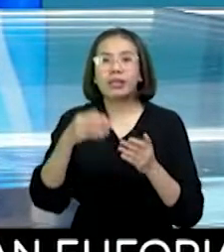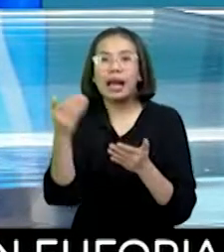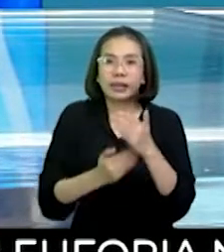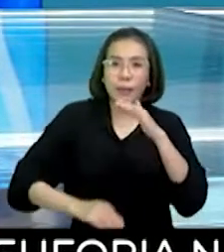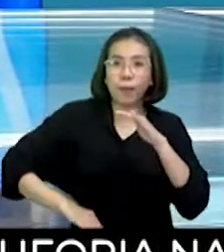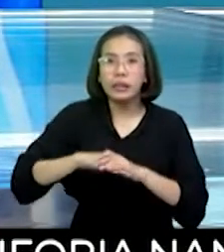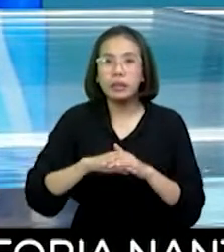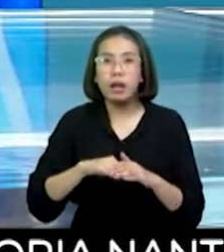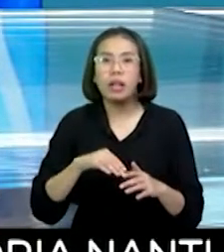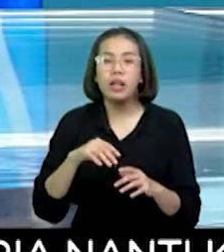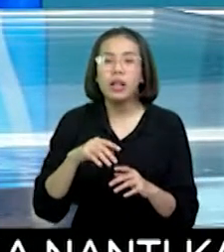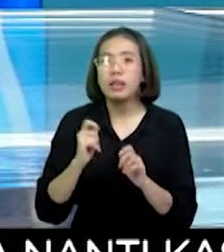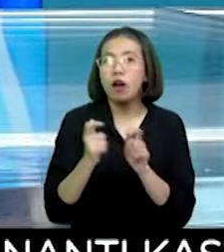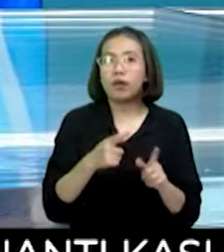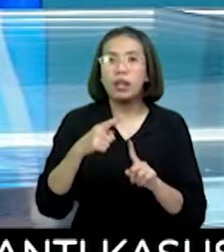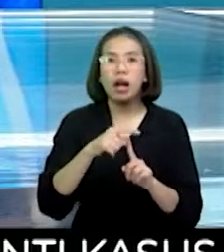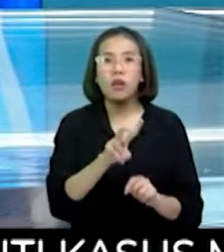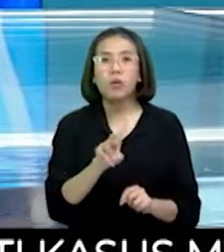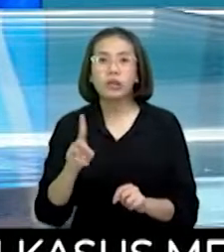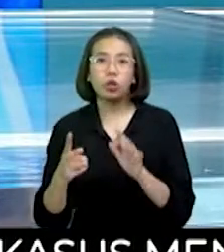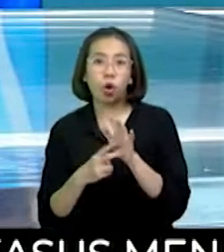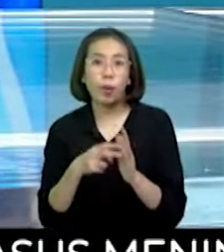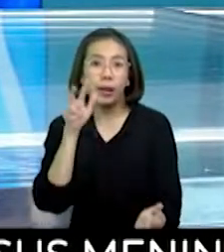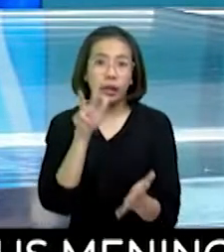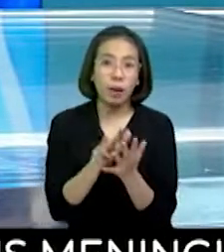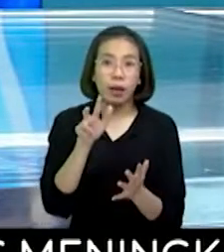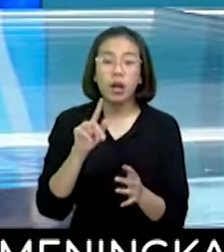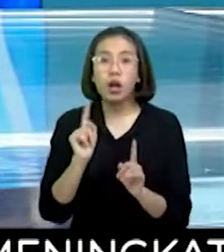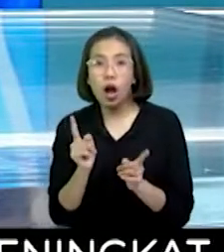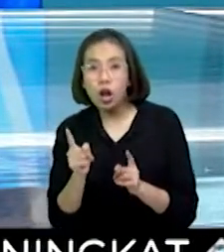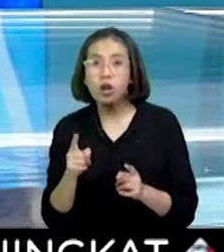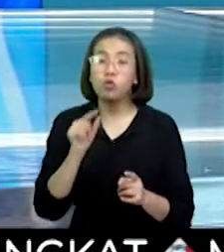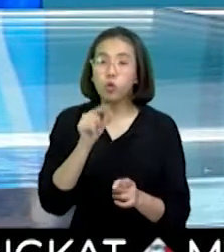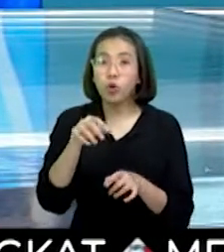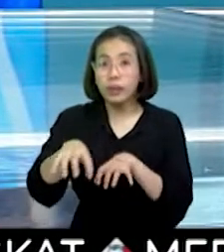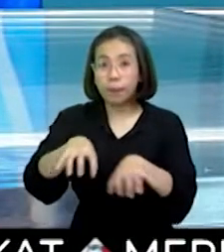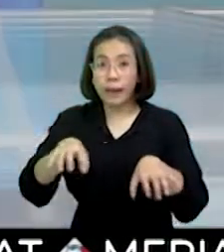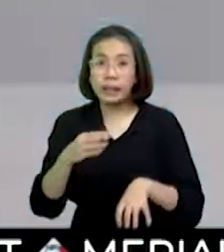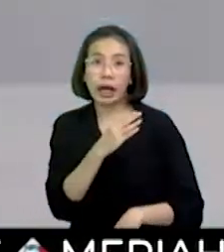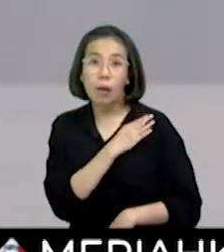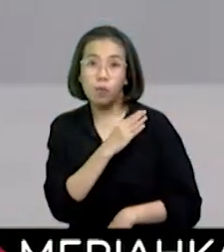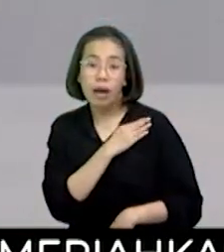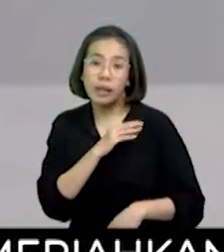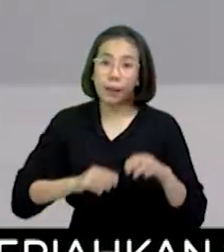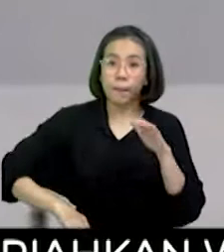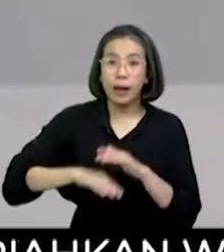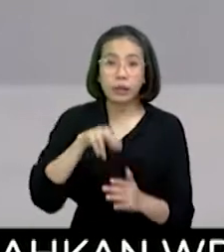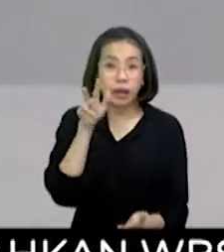Nov 2012 atu sedangkan penetapan Upah Minimum Kabupaten UMK paling lambat 30 Nov 2012